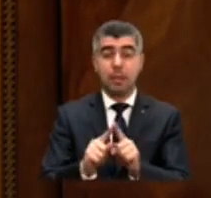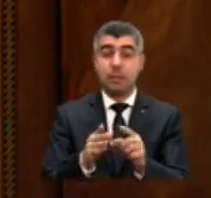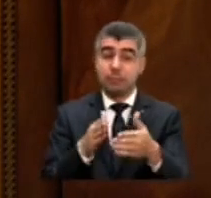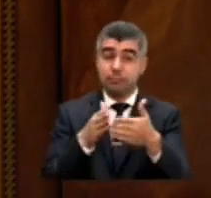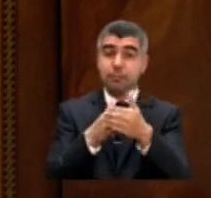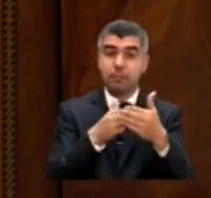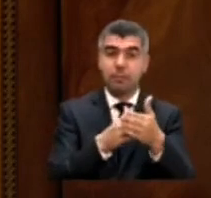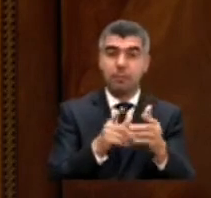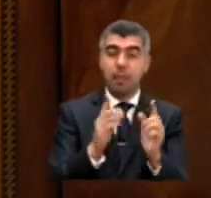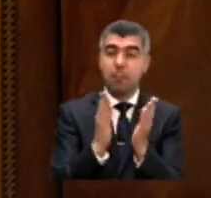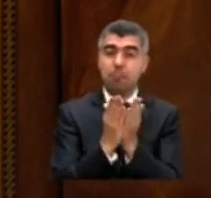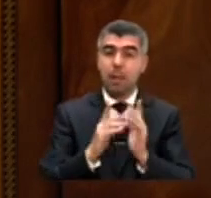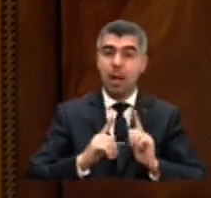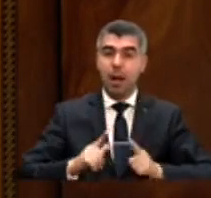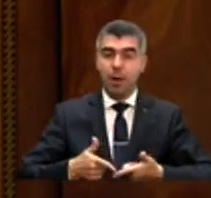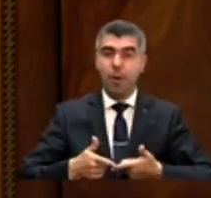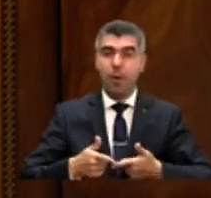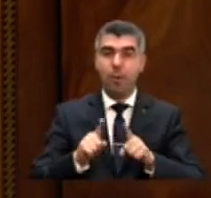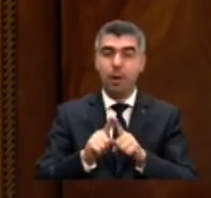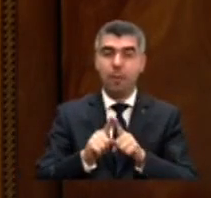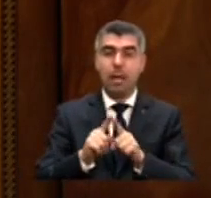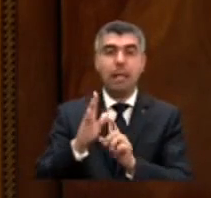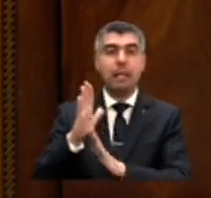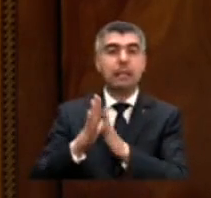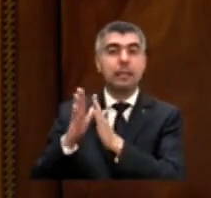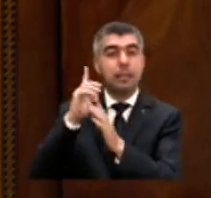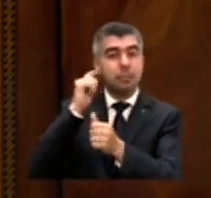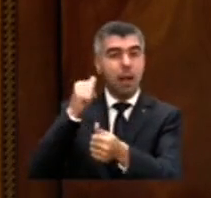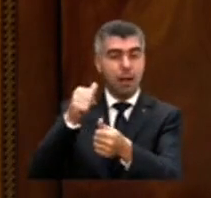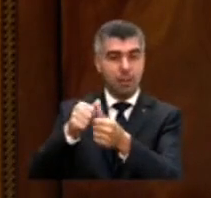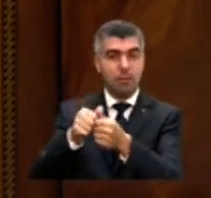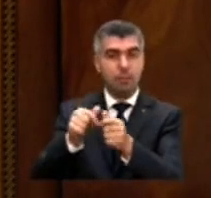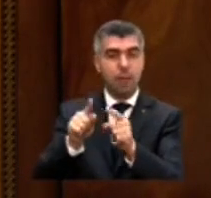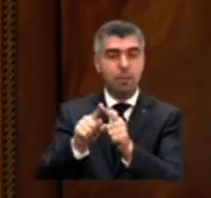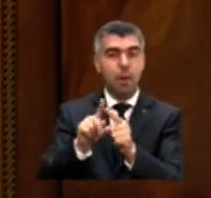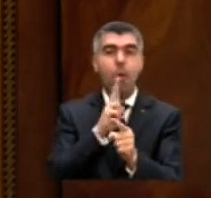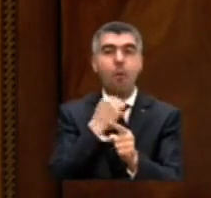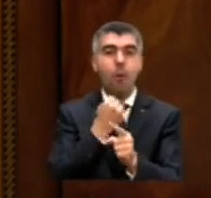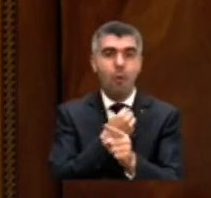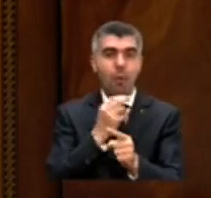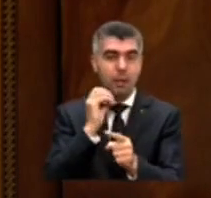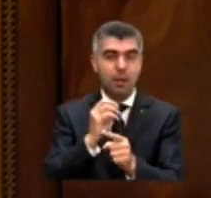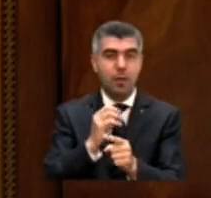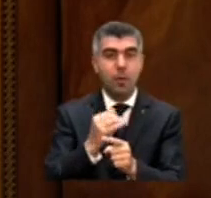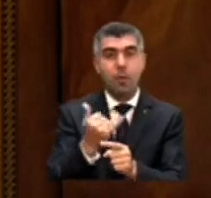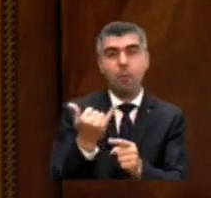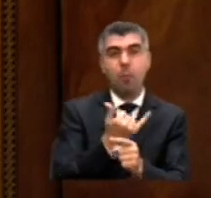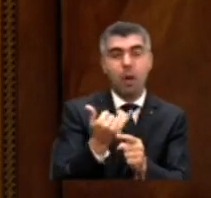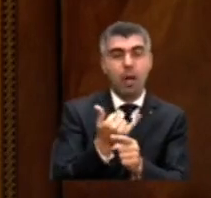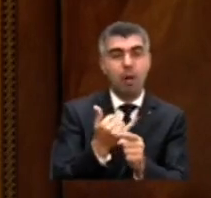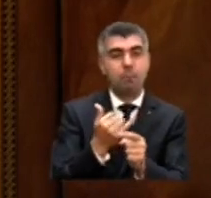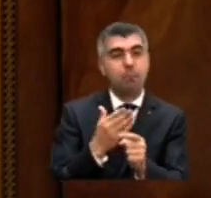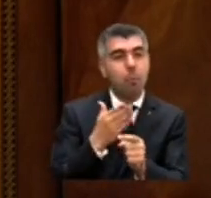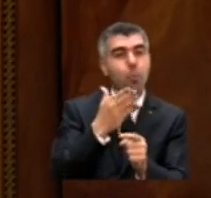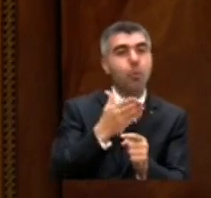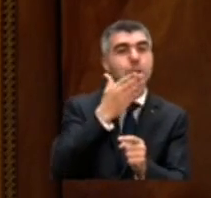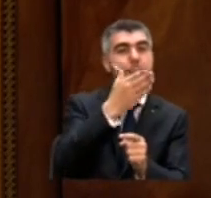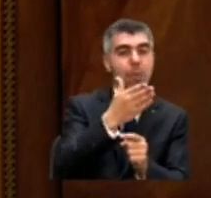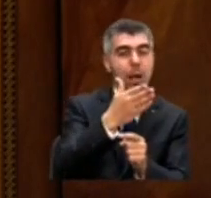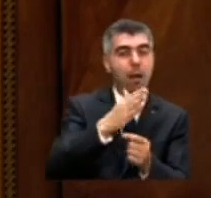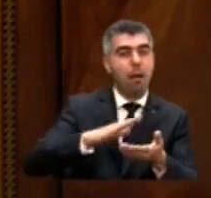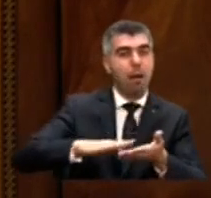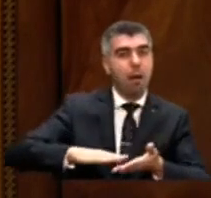جودة على الاهتمام المتجدد بفاعلي المدرسة العمومية، وتعزيز الطموح التربوي للتقدم نحو